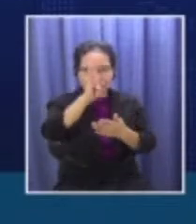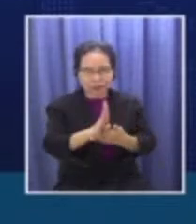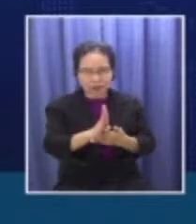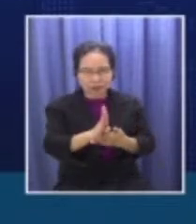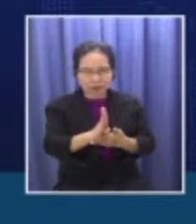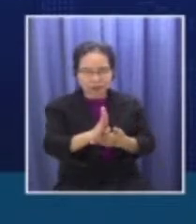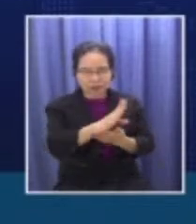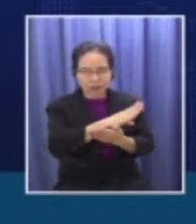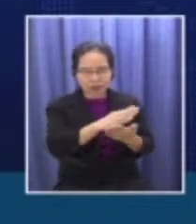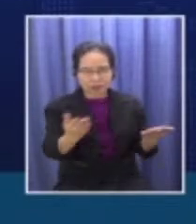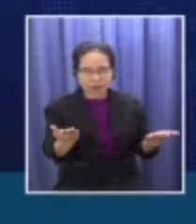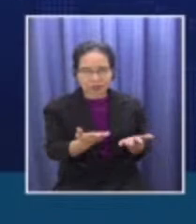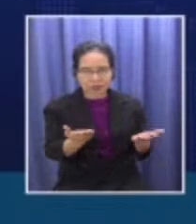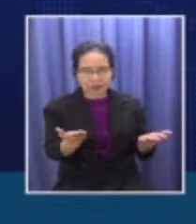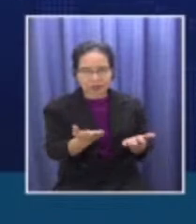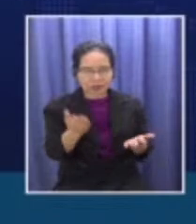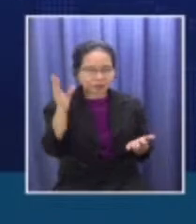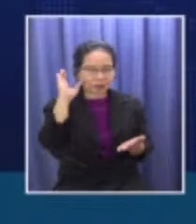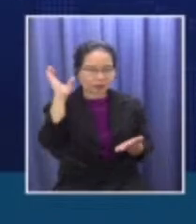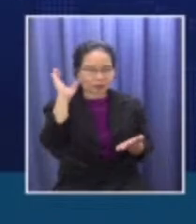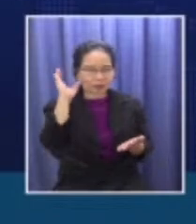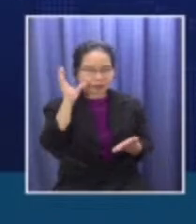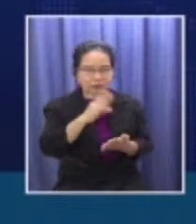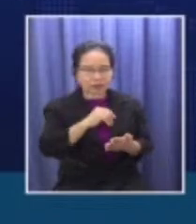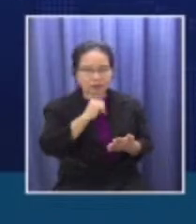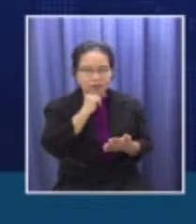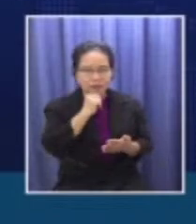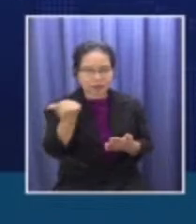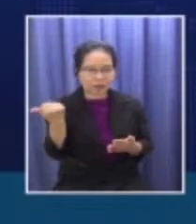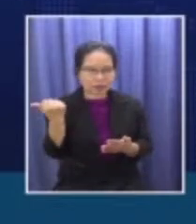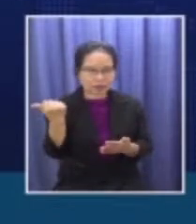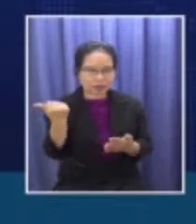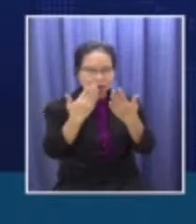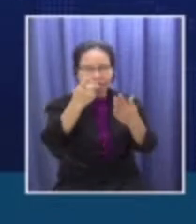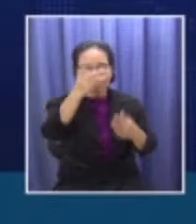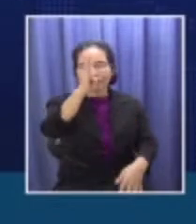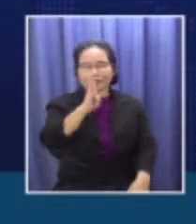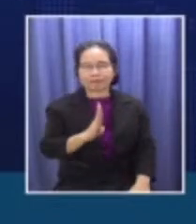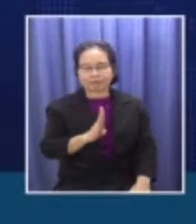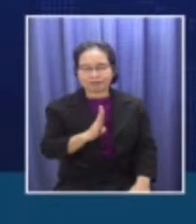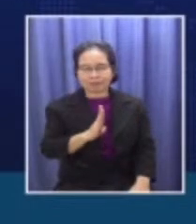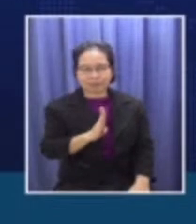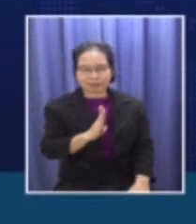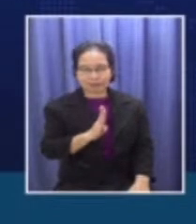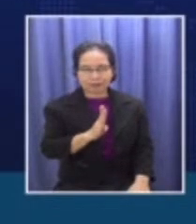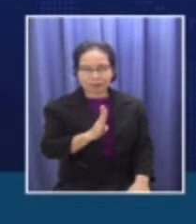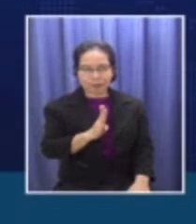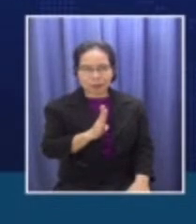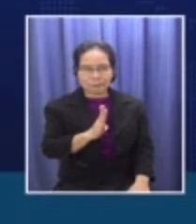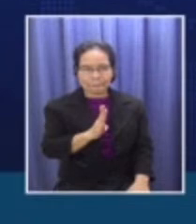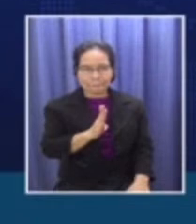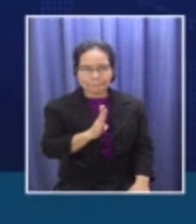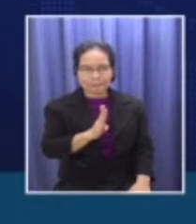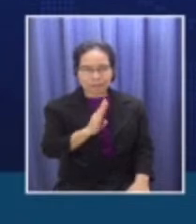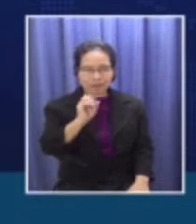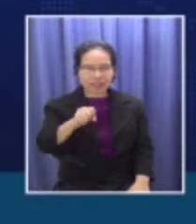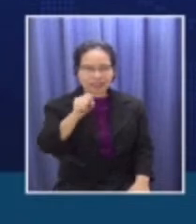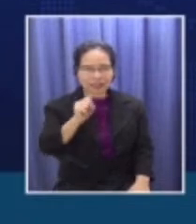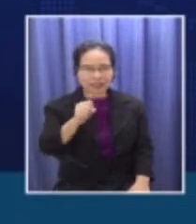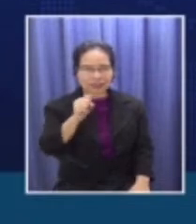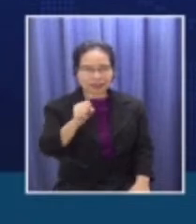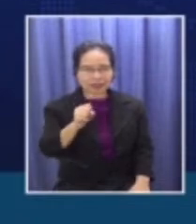is truly different, can answer whatever question. Thanks be to God that I heard from here and not in